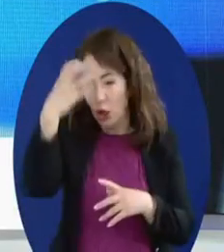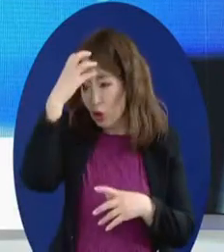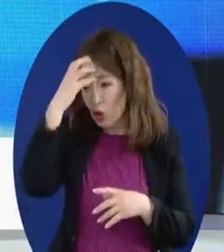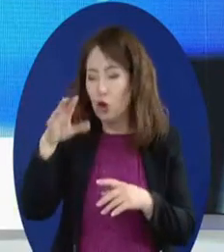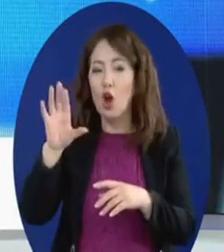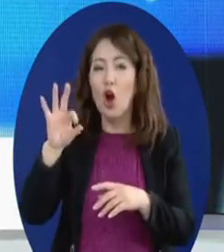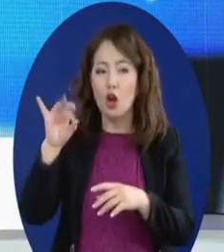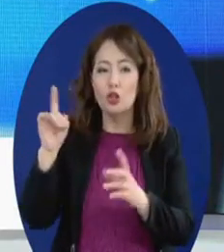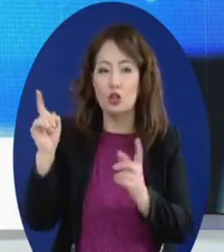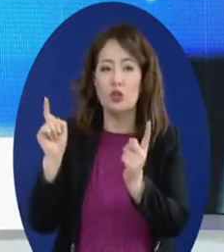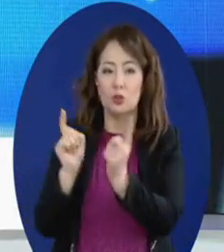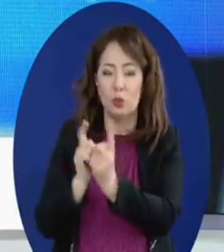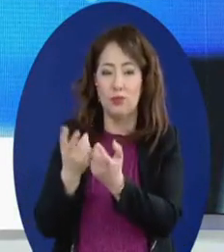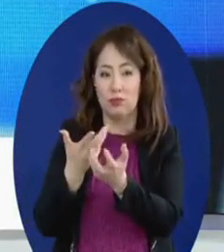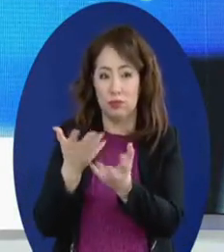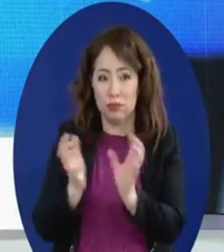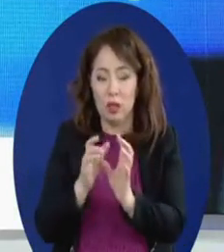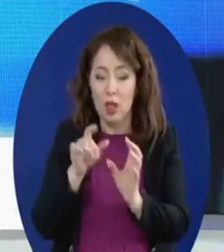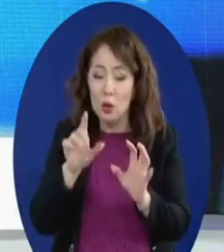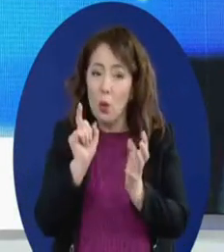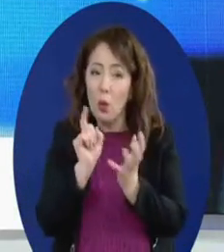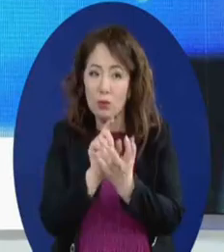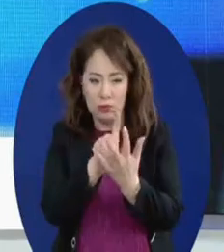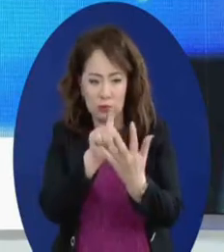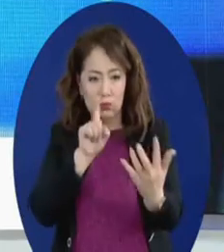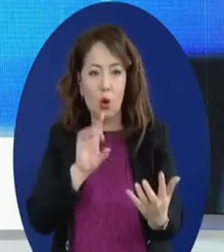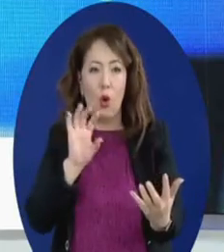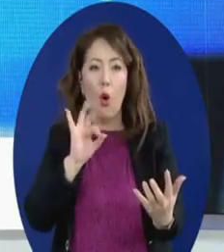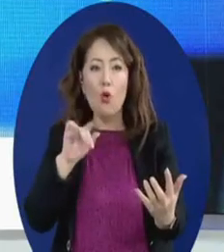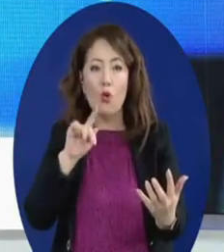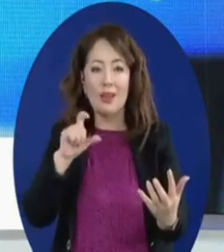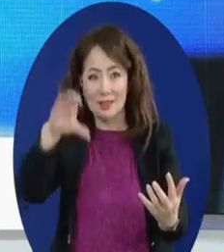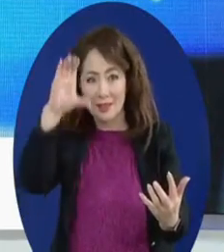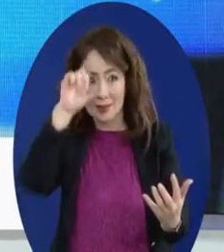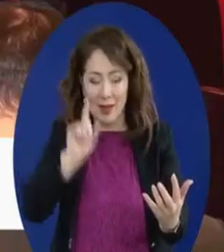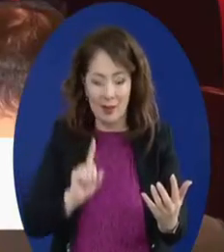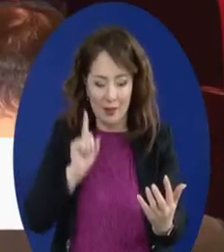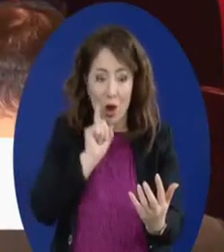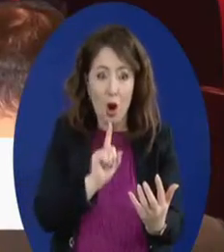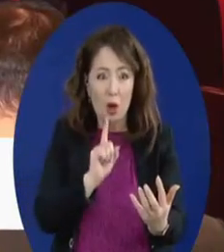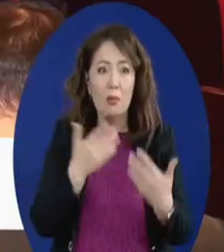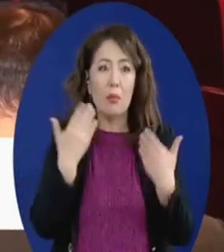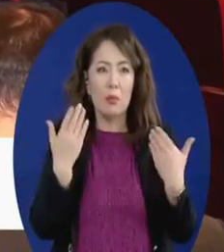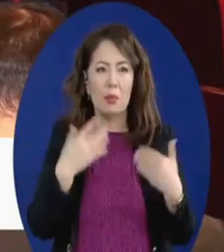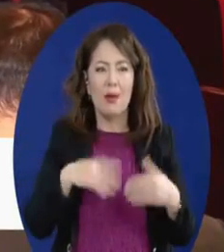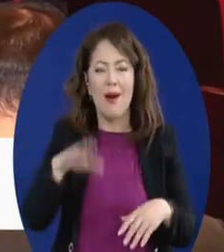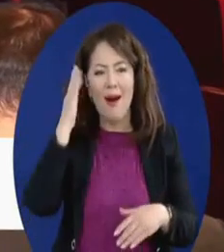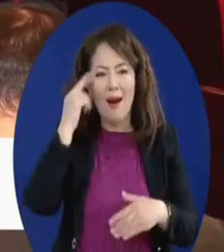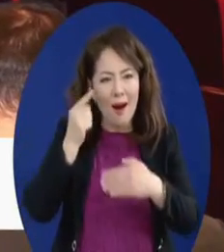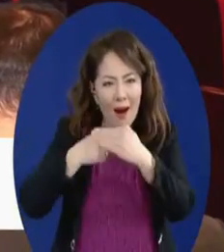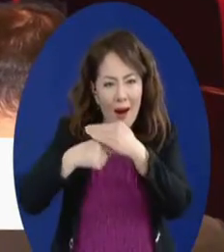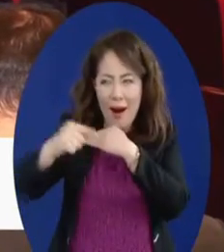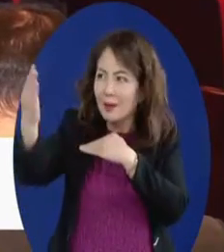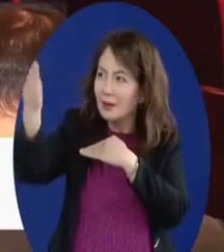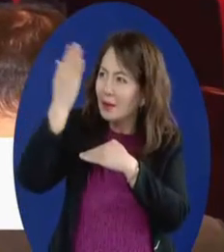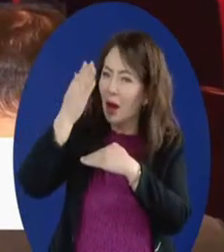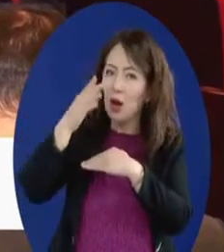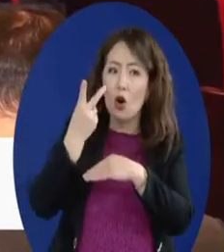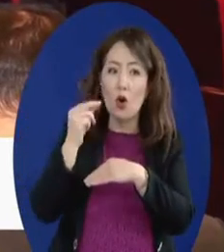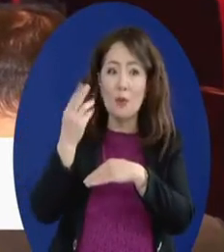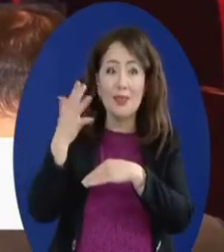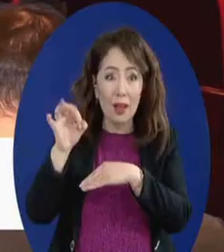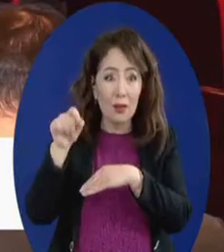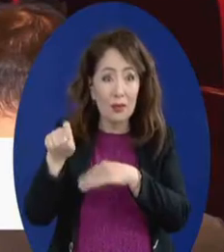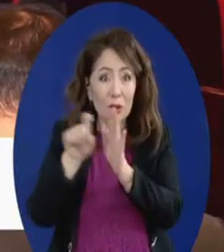боллоо. Уулзалтанд Монгол улсын ерөнхий сайд Оюун Эрдэнэ оролцож хэлсэн үгэнд Алсын хараа 2050 урт хугацааны хөгжлийн хөтөлбөрийг сайтар